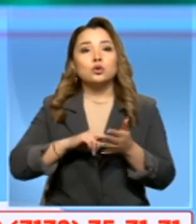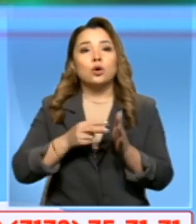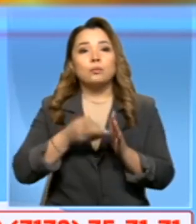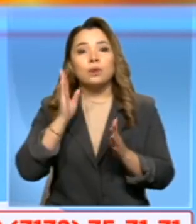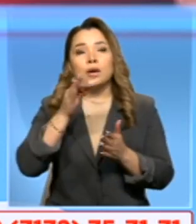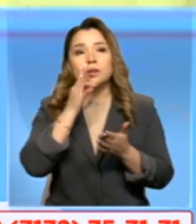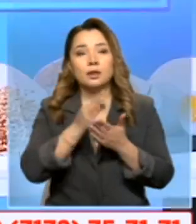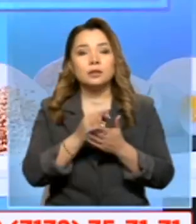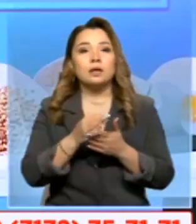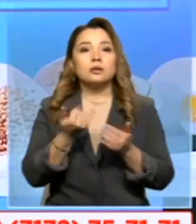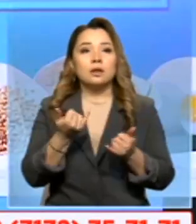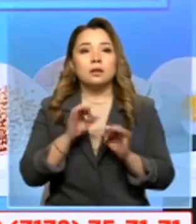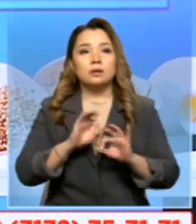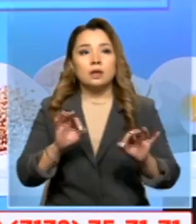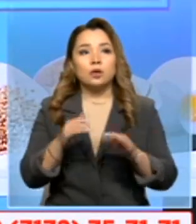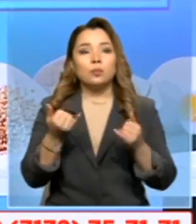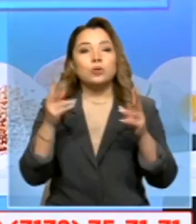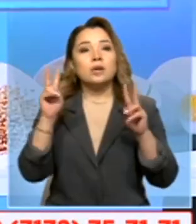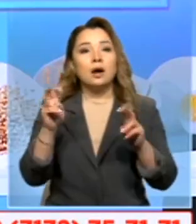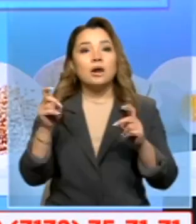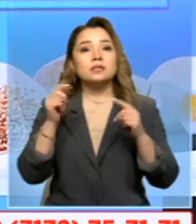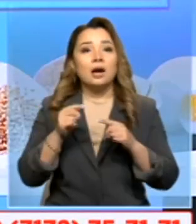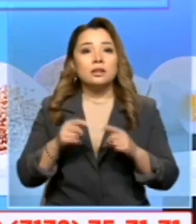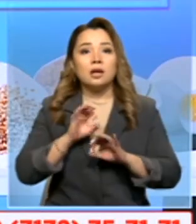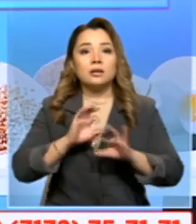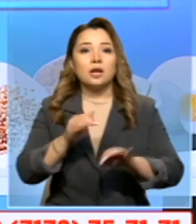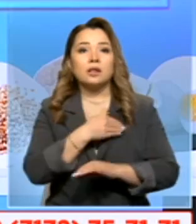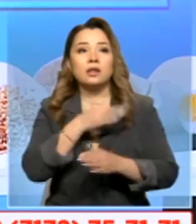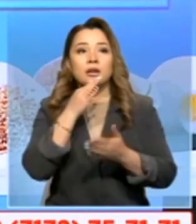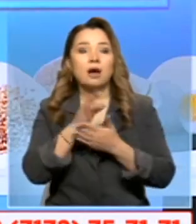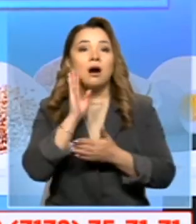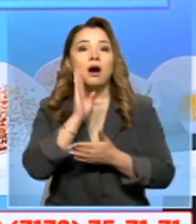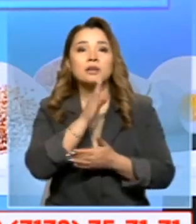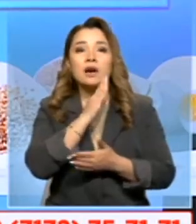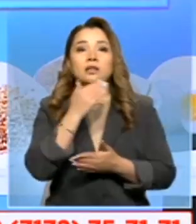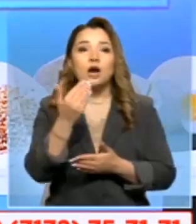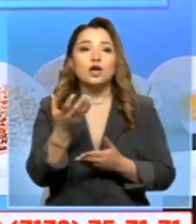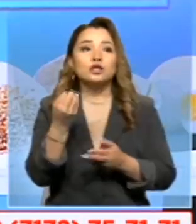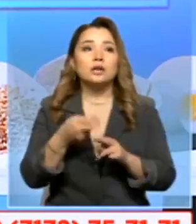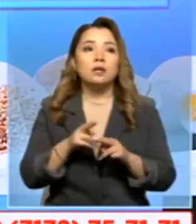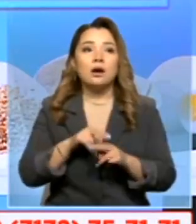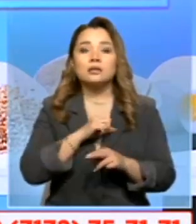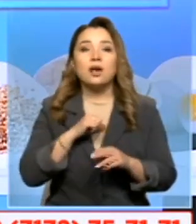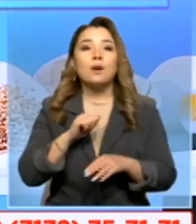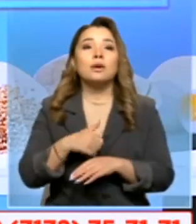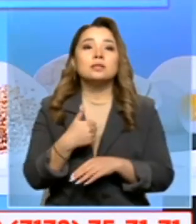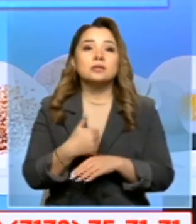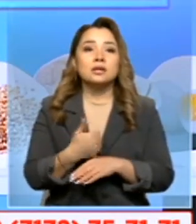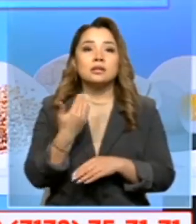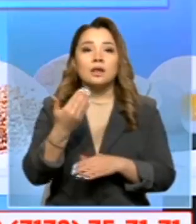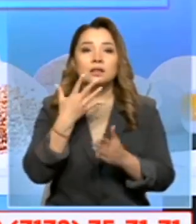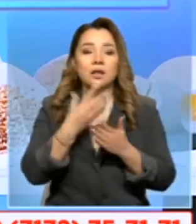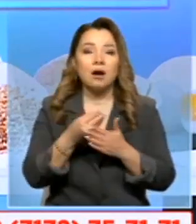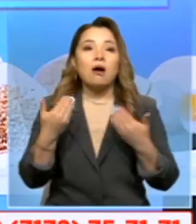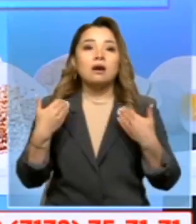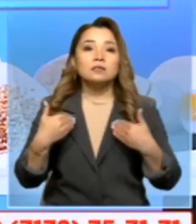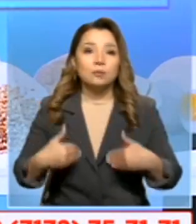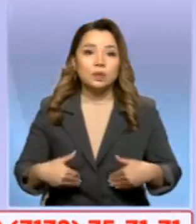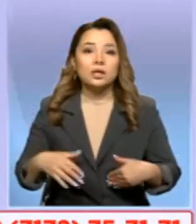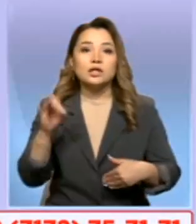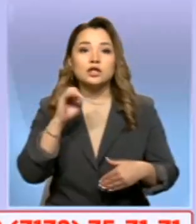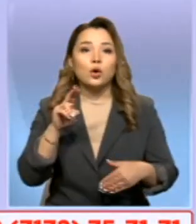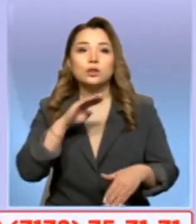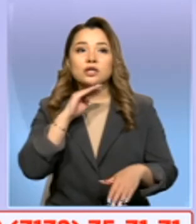жоспарлаймыз деген дүниені тағы да бүгінгі тақырыпқа сай айтқымыз келеді аналарға. Және ең бастысы біздің ағзамызға